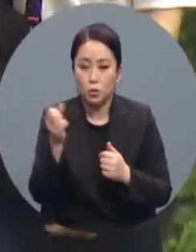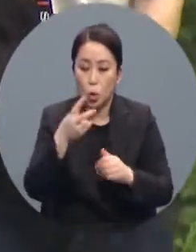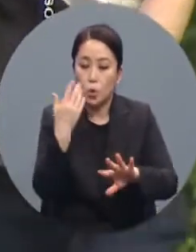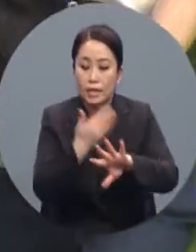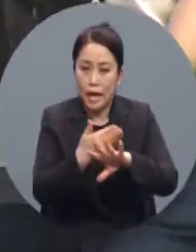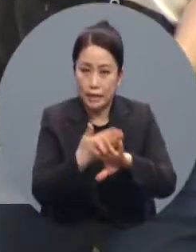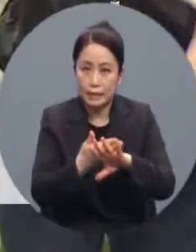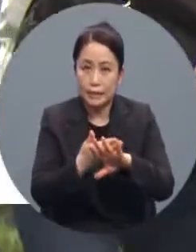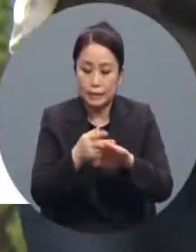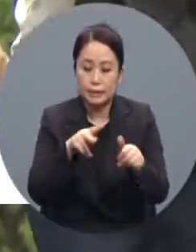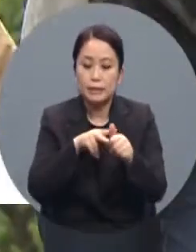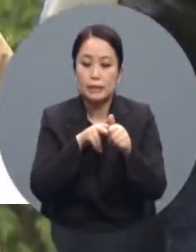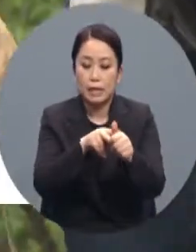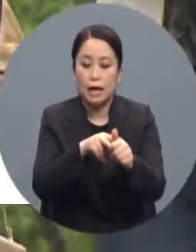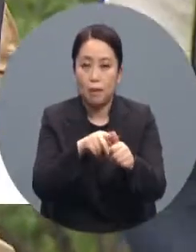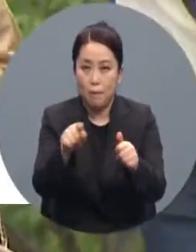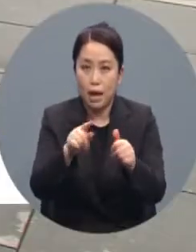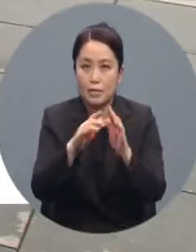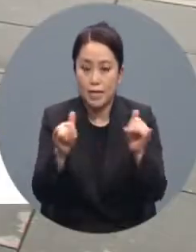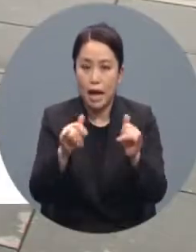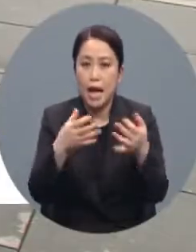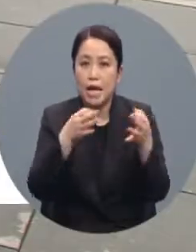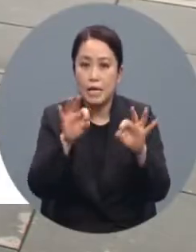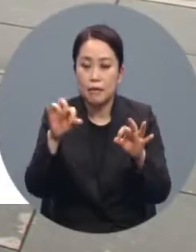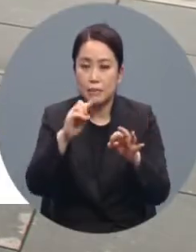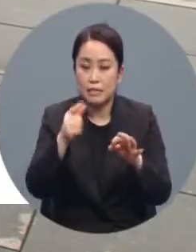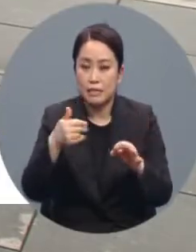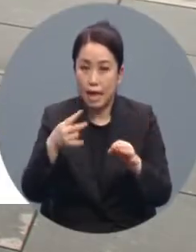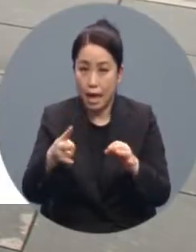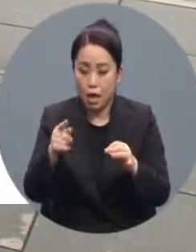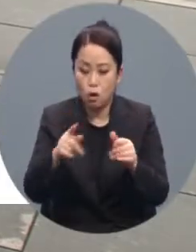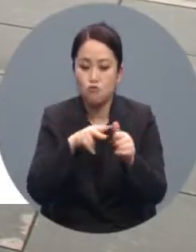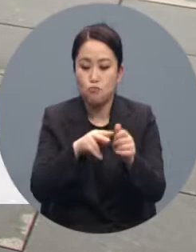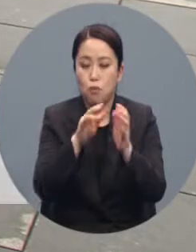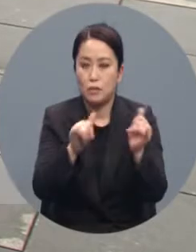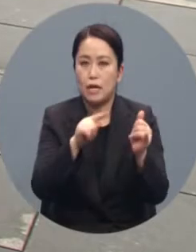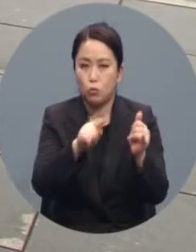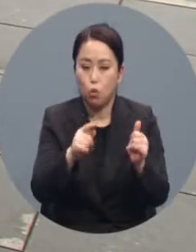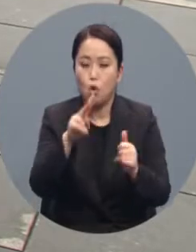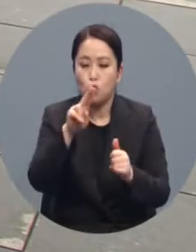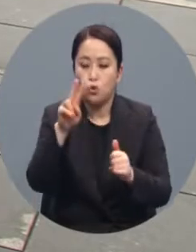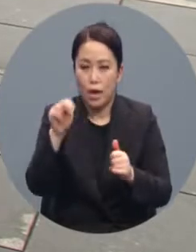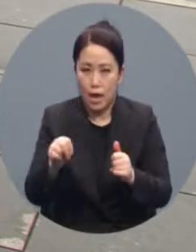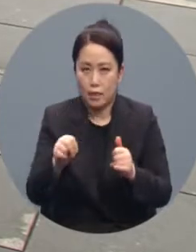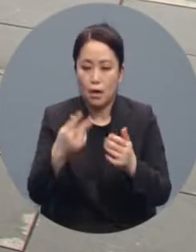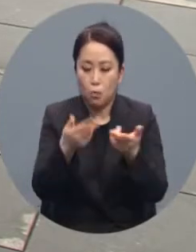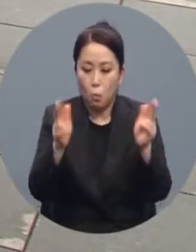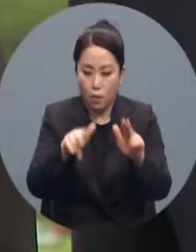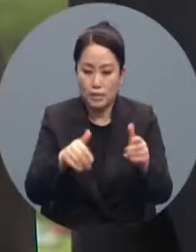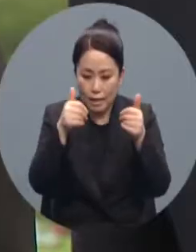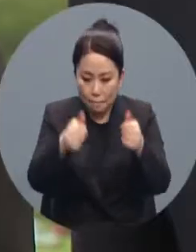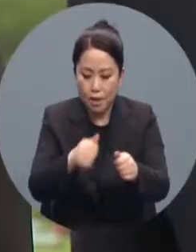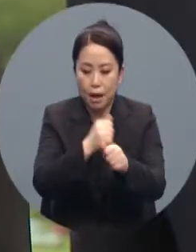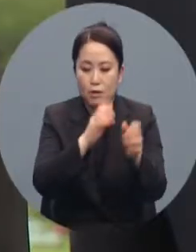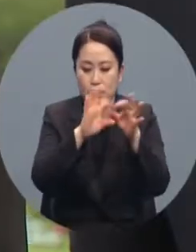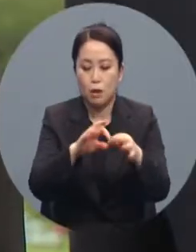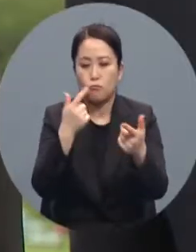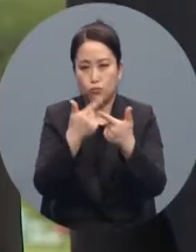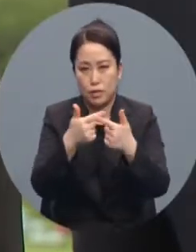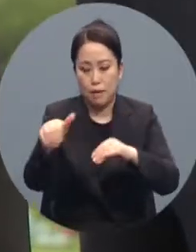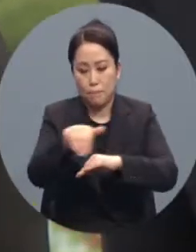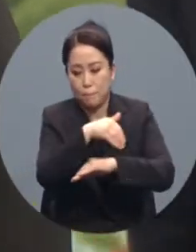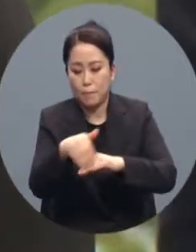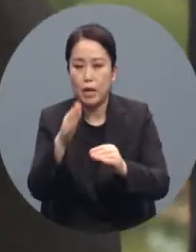당대표 후보인 김은혜 의원도 유엔공원을 참배하며 부산 방문 일정에 나섰습니다. 부산